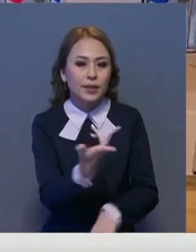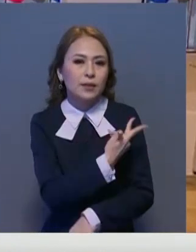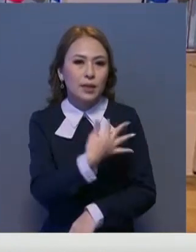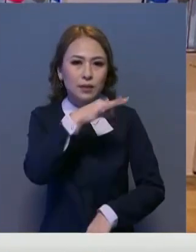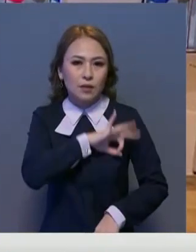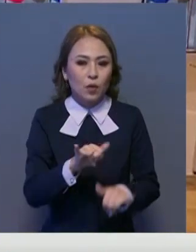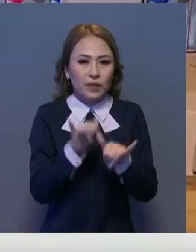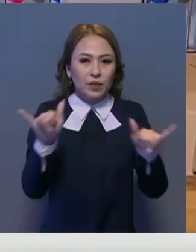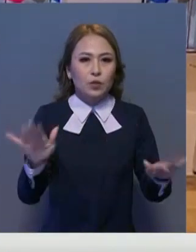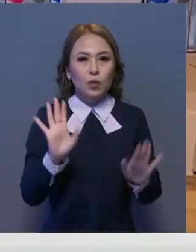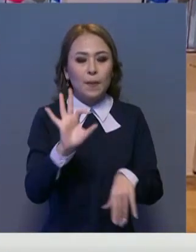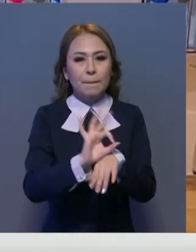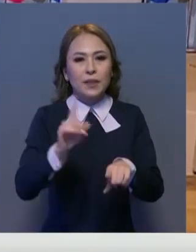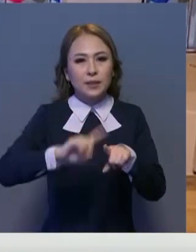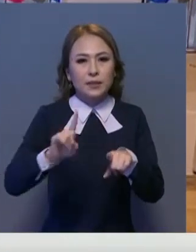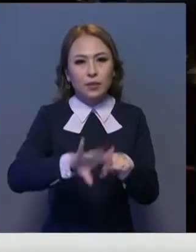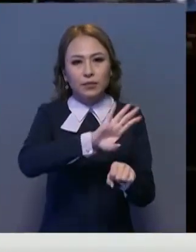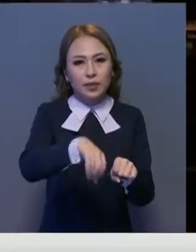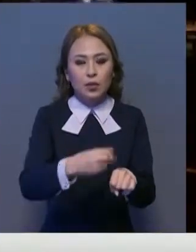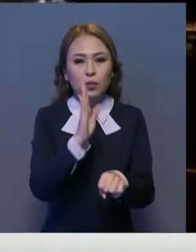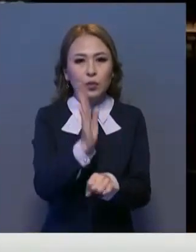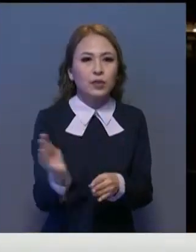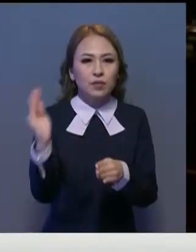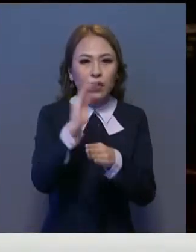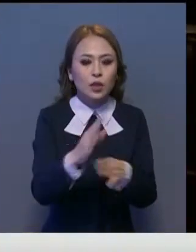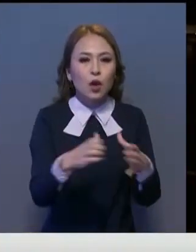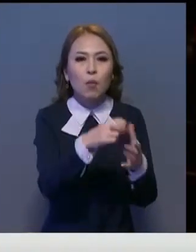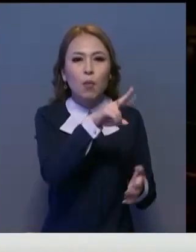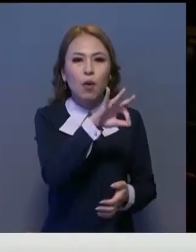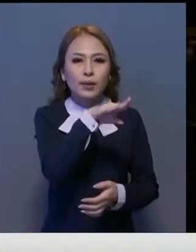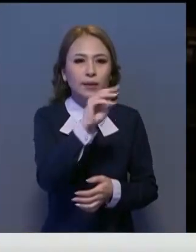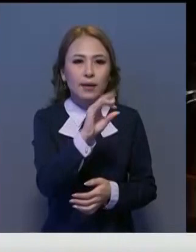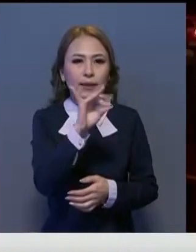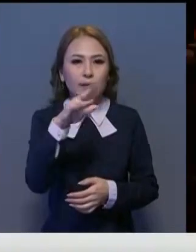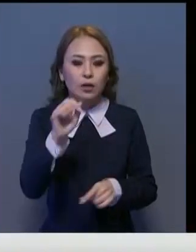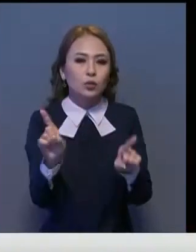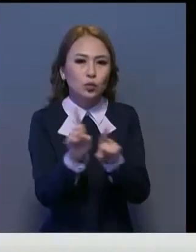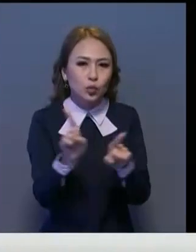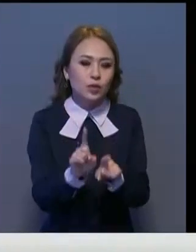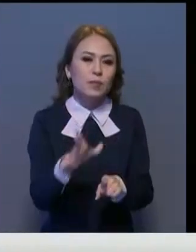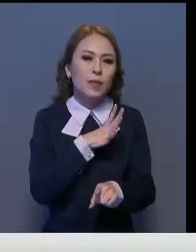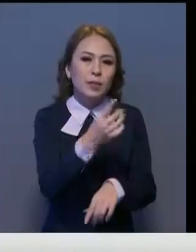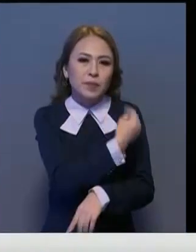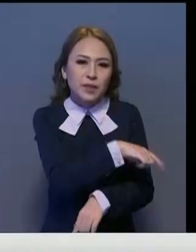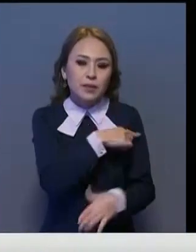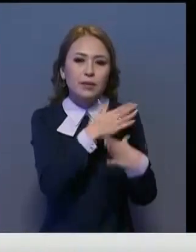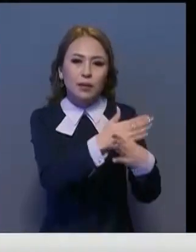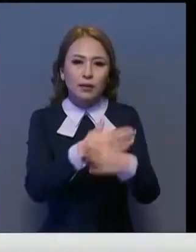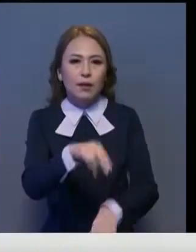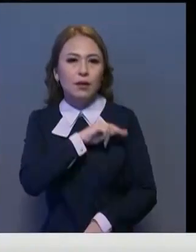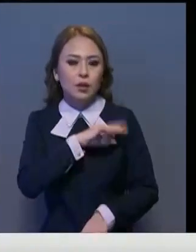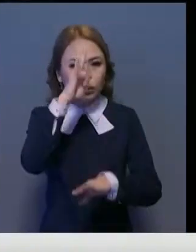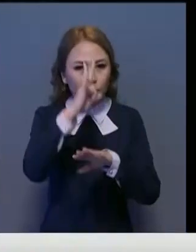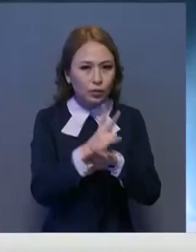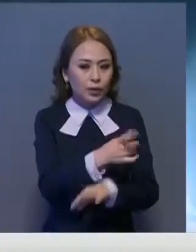тиімділігі артады және індеттен тезірек құтыламыз. Ал Пуэрто-Рикада қарқын күшті. Бұл елде медицина қызметкерлері тіпті түнде